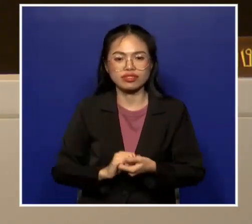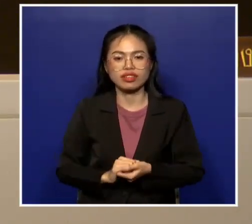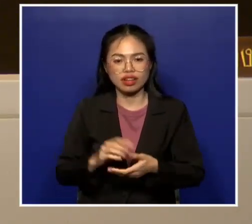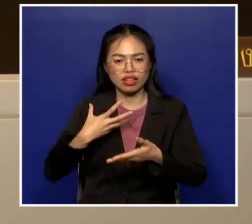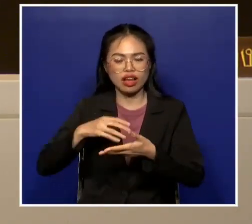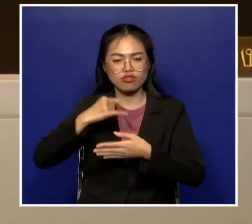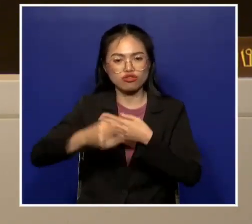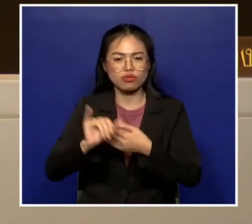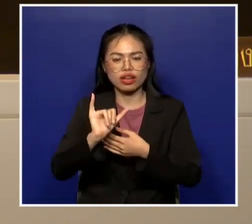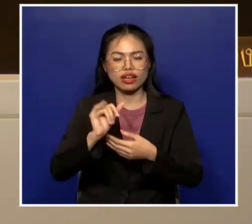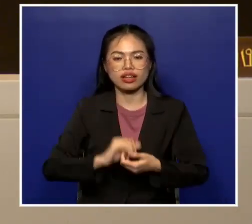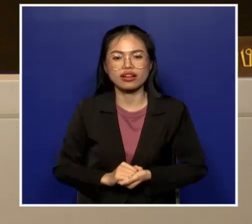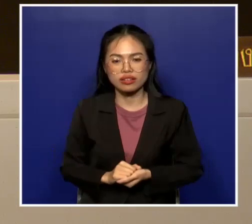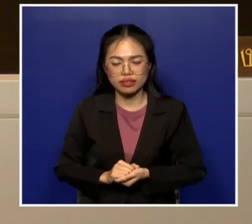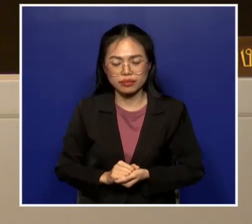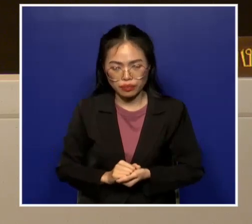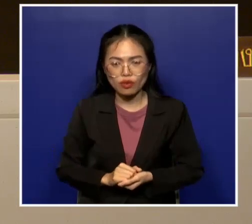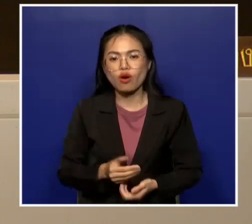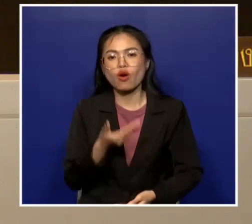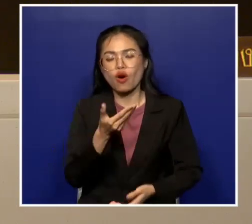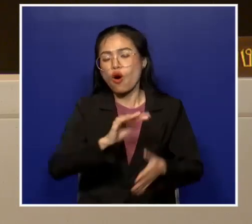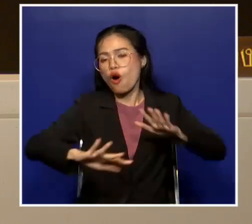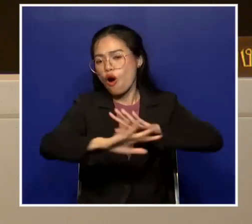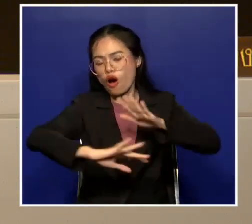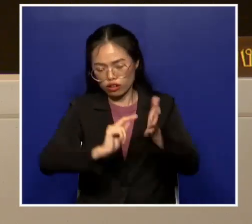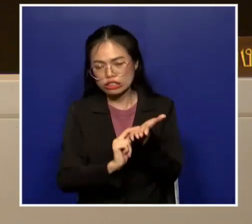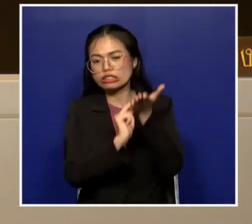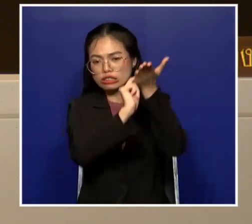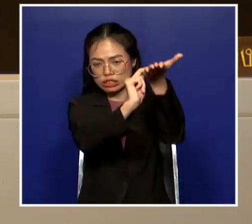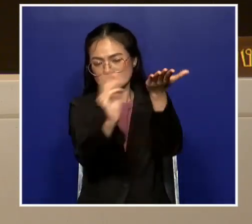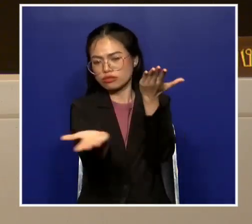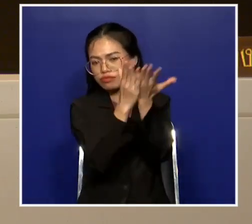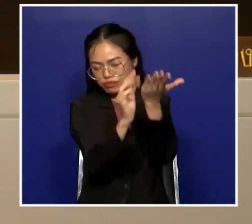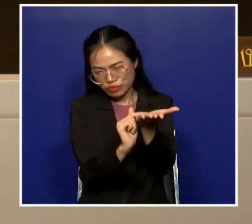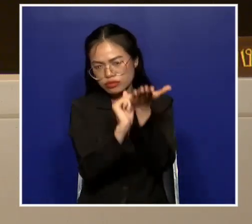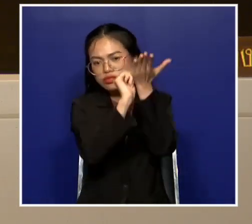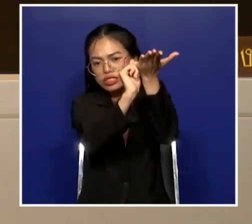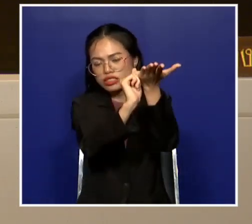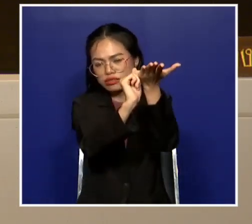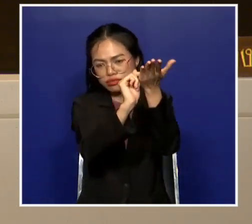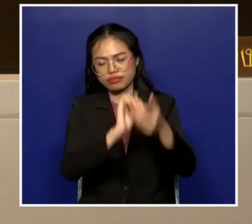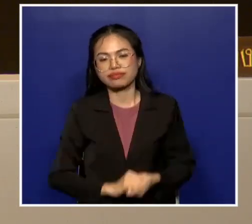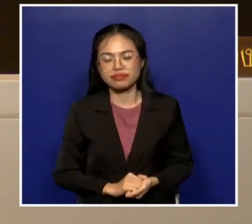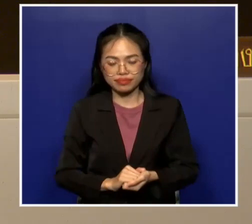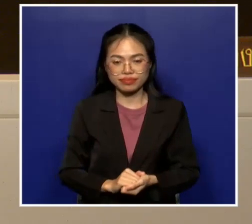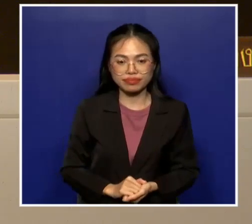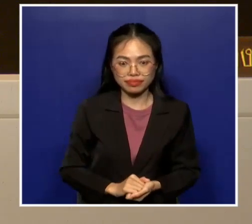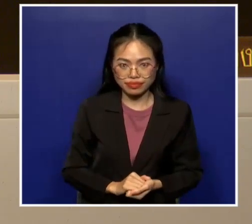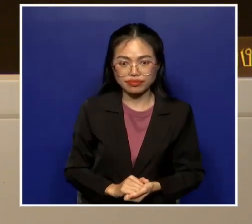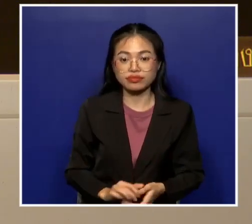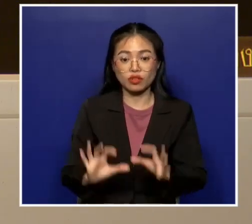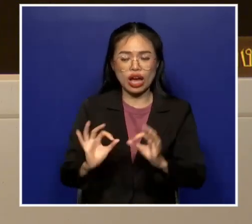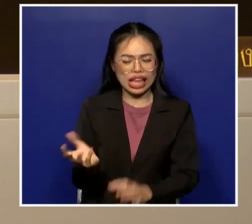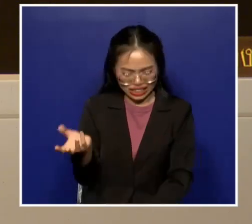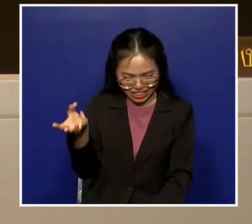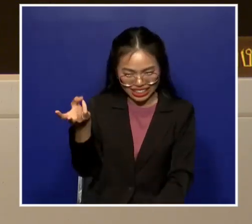ท่านประธานครับ ครับผม จบแล้วครับแล้วผมขอยื่นเอกสารเลยนะครับ สันพุทธ เอกสารหมาย5นะครับ สันพุทธครับเดี๋ยวนะครับ